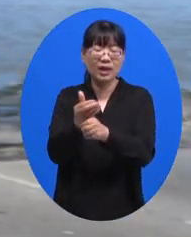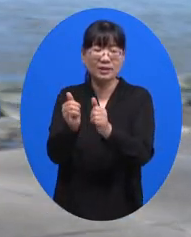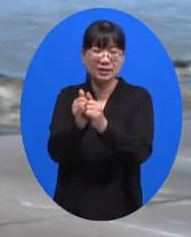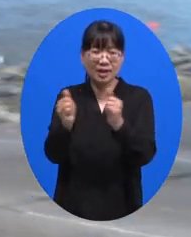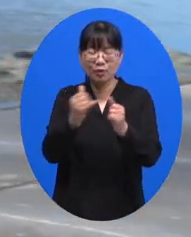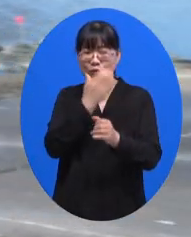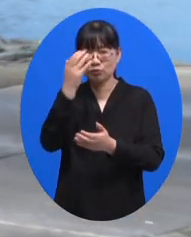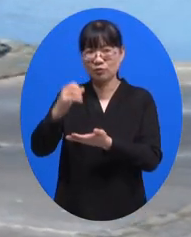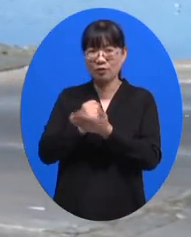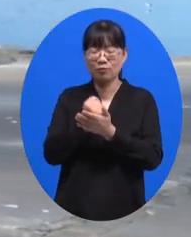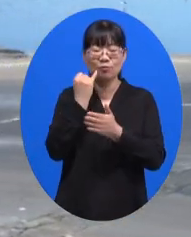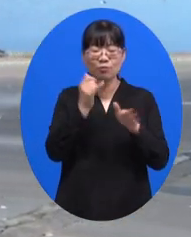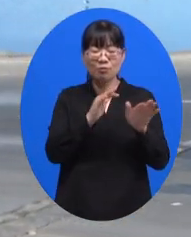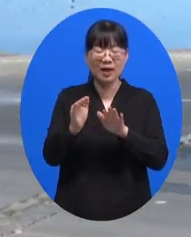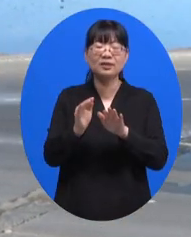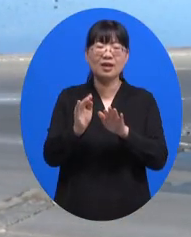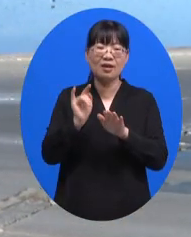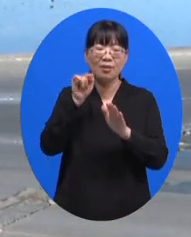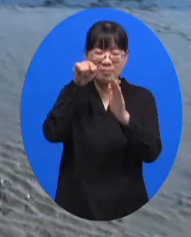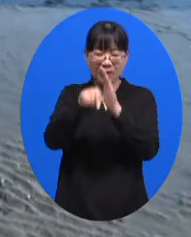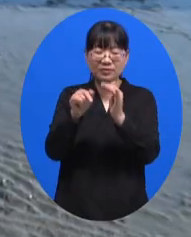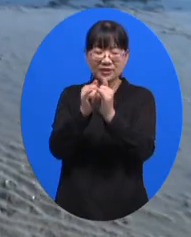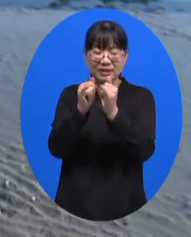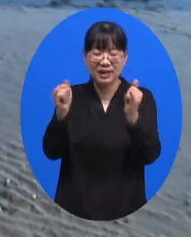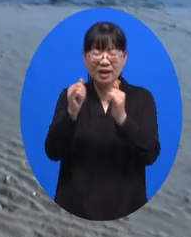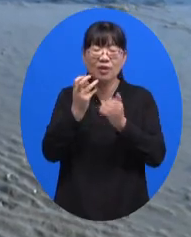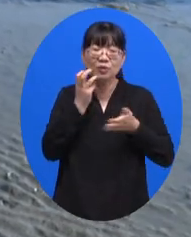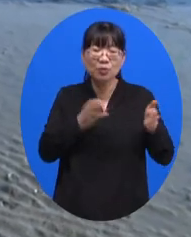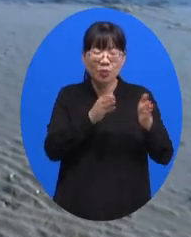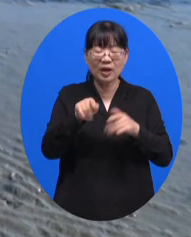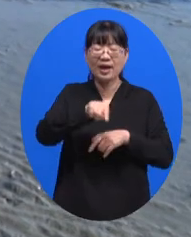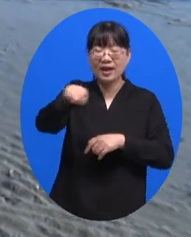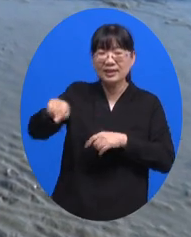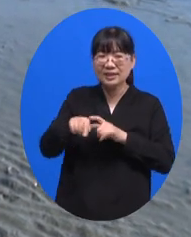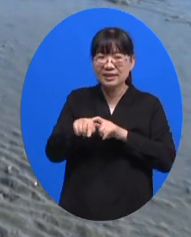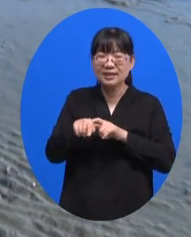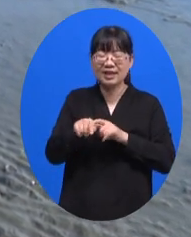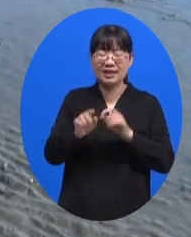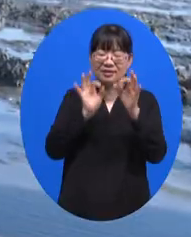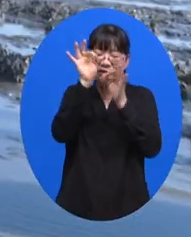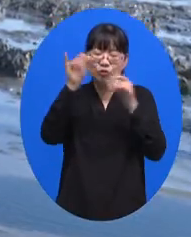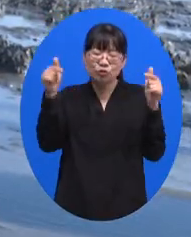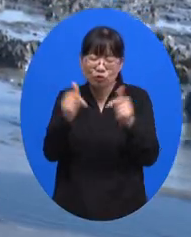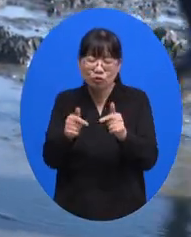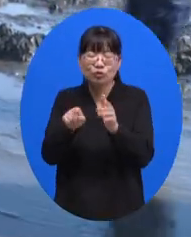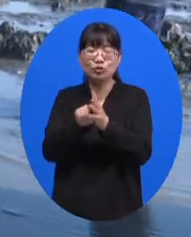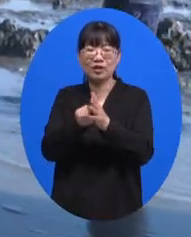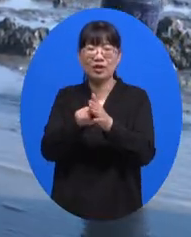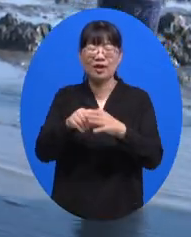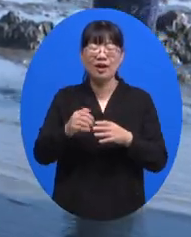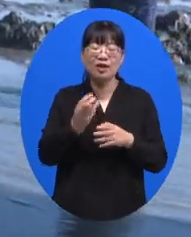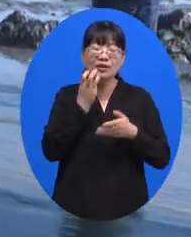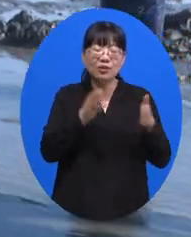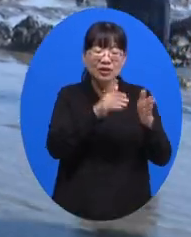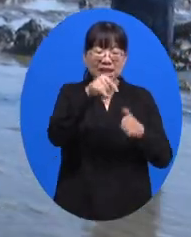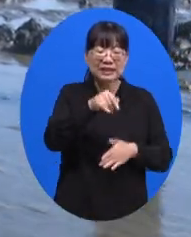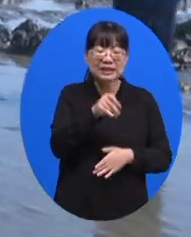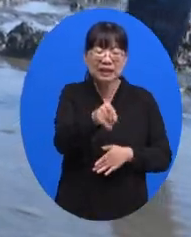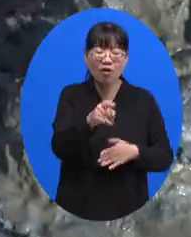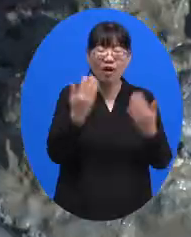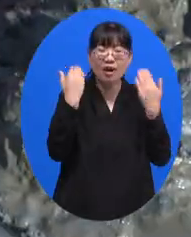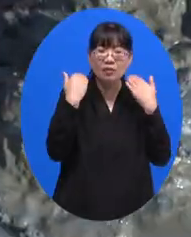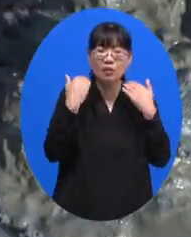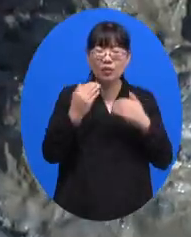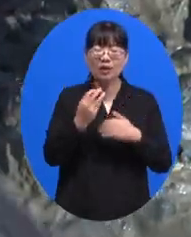꿈을 품고 바다를 찾는 사람들. 경기도가 이들의 시행착오를 줄여주기 위해 경기 귀여학교를